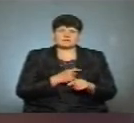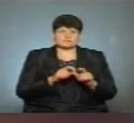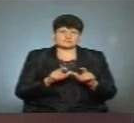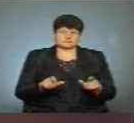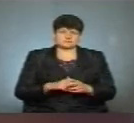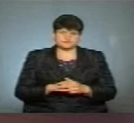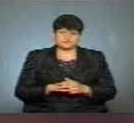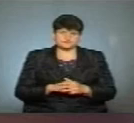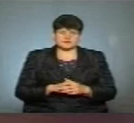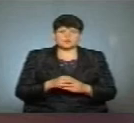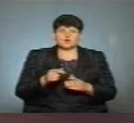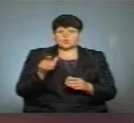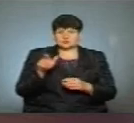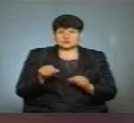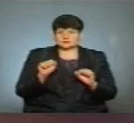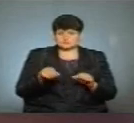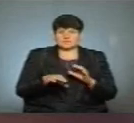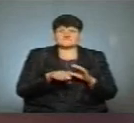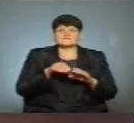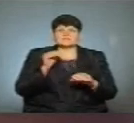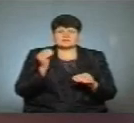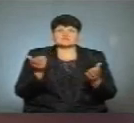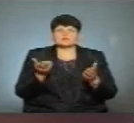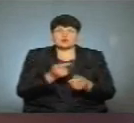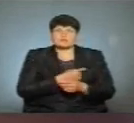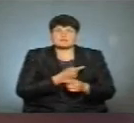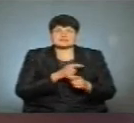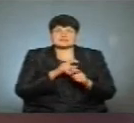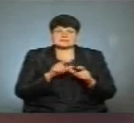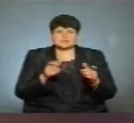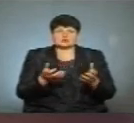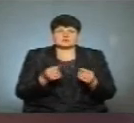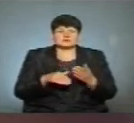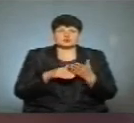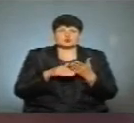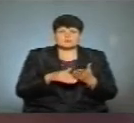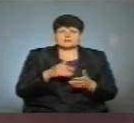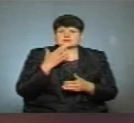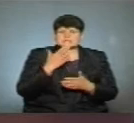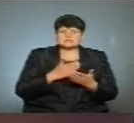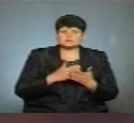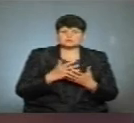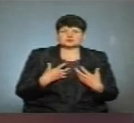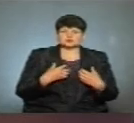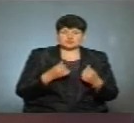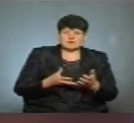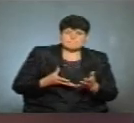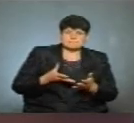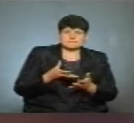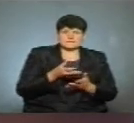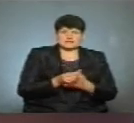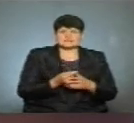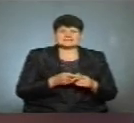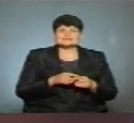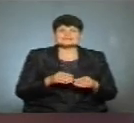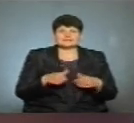амбулаторії. Тобто пацієнт може вибирати, в якому медзакладі йому отримати допомогу, а Національна служба здоров'я платить медустановам за